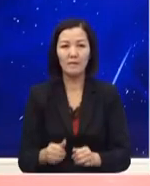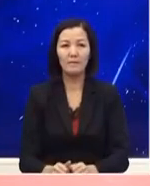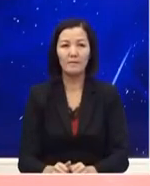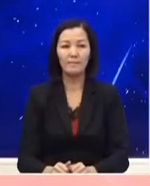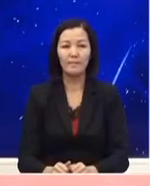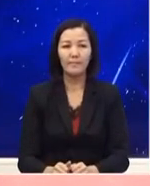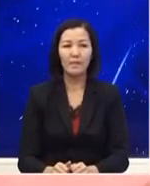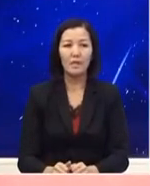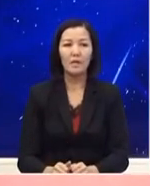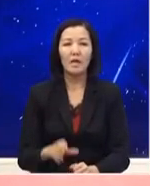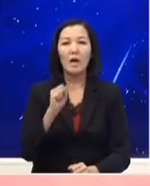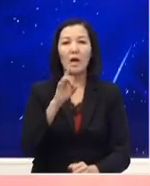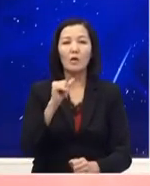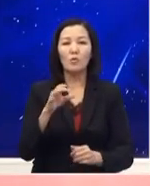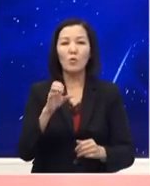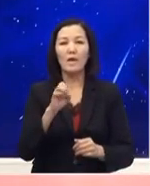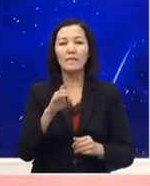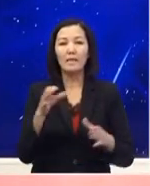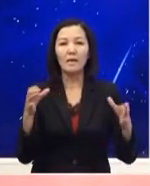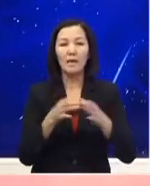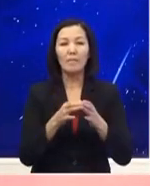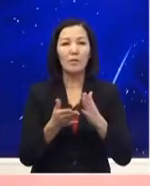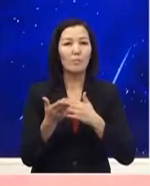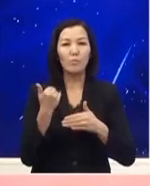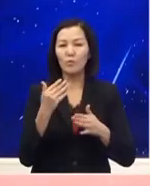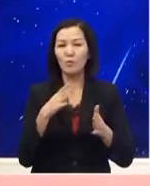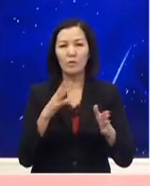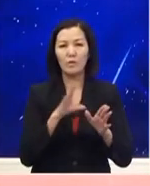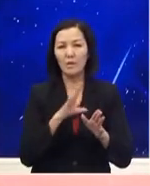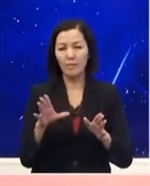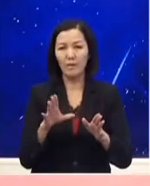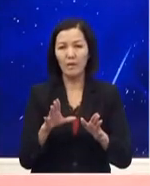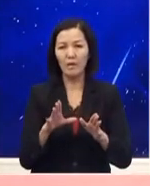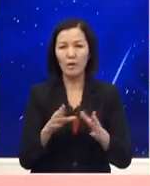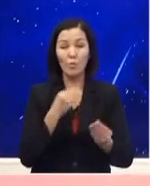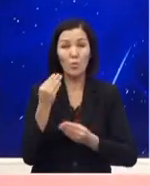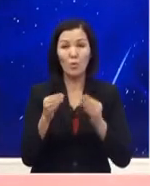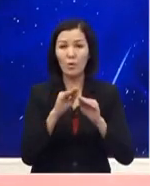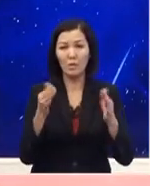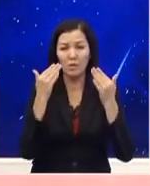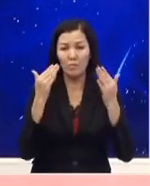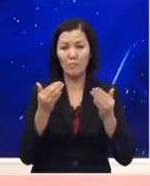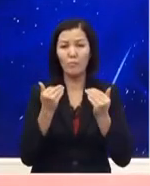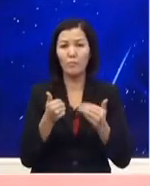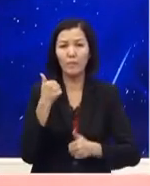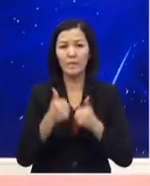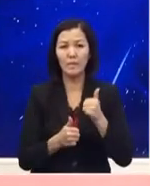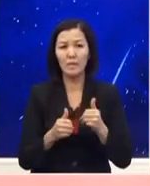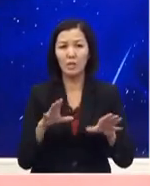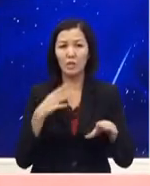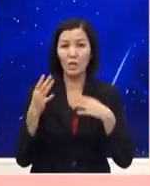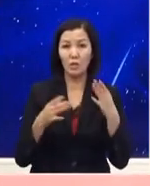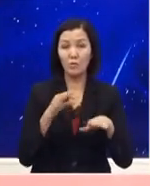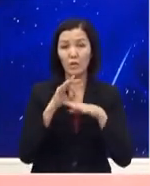прошла. Ару Астана командасымен бұрын алаңда кездесіп көрген жоқпыз. Қыздардың ойын деңгейін де білмедік. Бүгінгі бәсеке біз үшін жаттығу